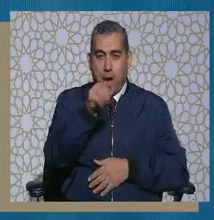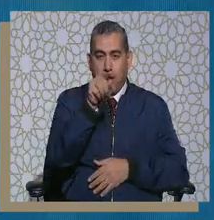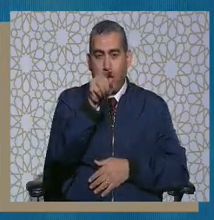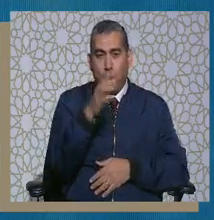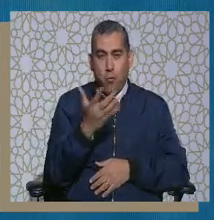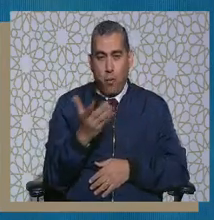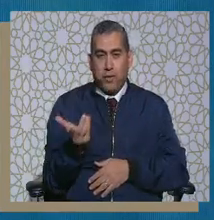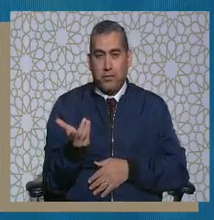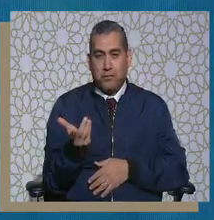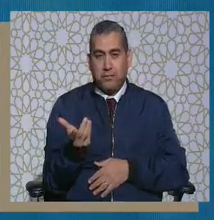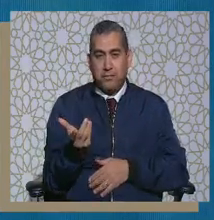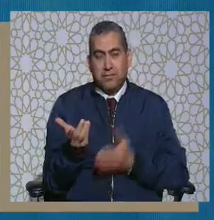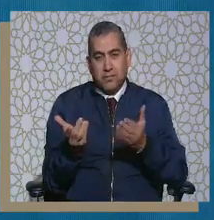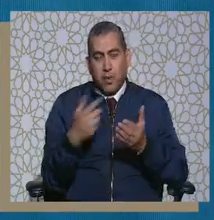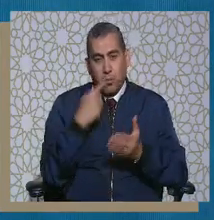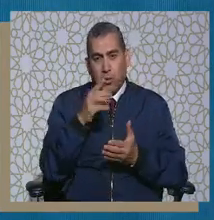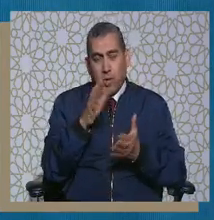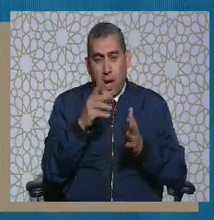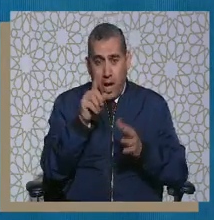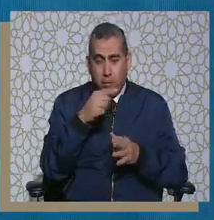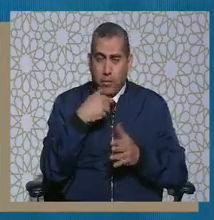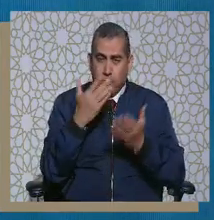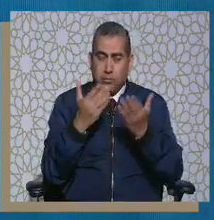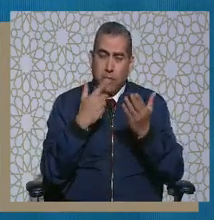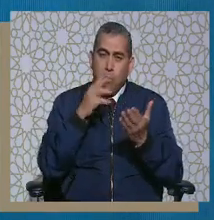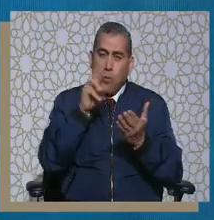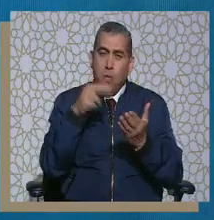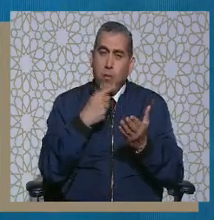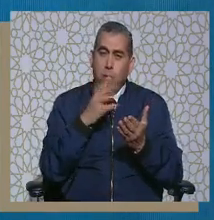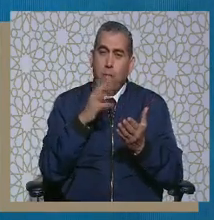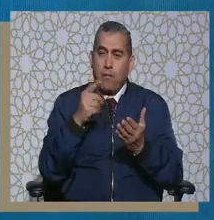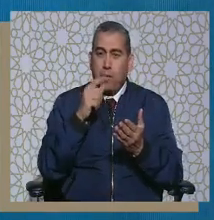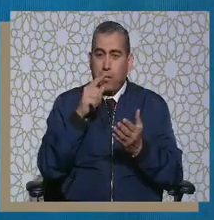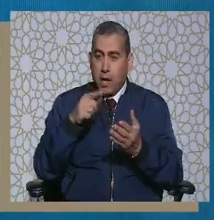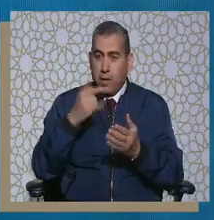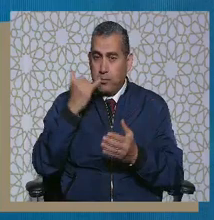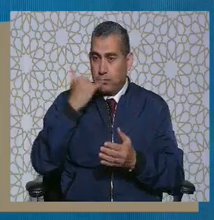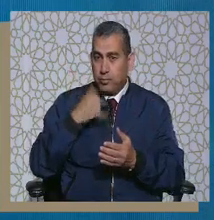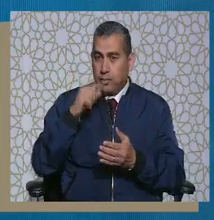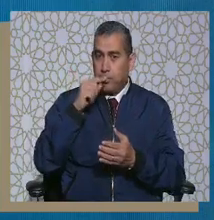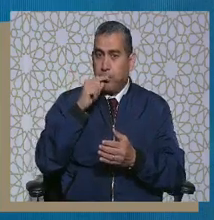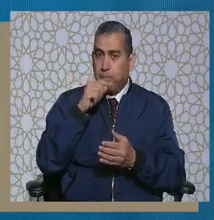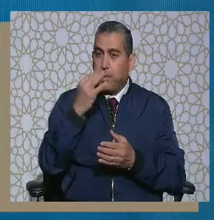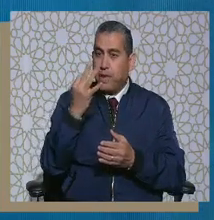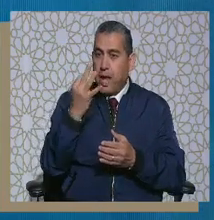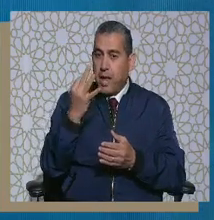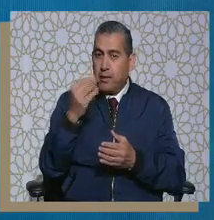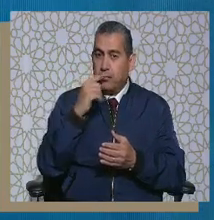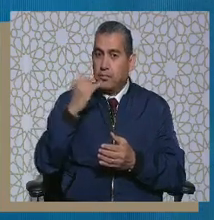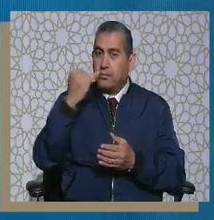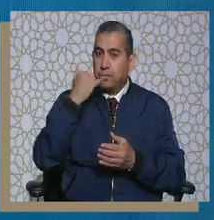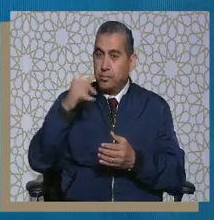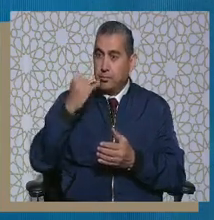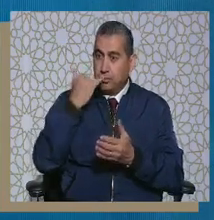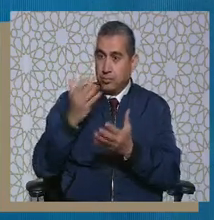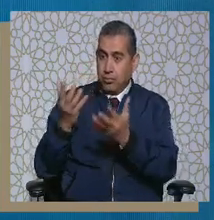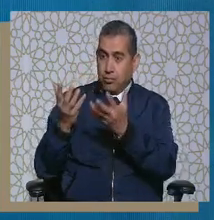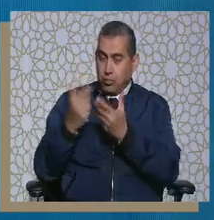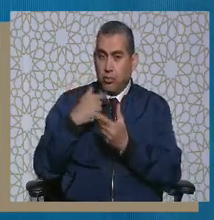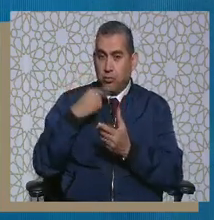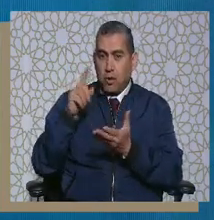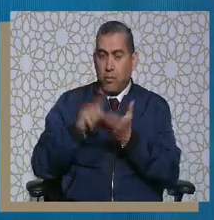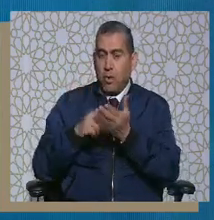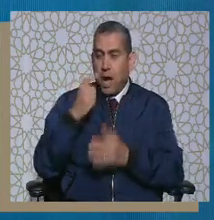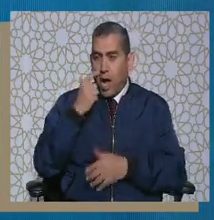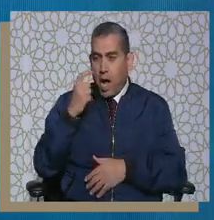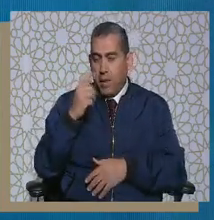ظلماه ما تستغربيش انا دلوقتي لو هم اللي بيكلموني يعني البنات يا بنات ل لو انتوا ه تكلموني هقول لكم اتقوا الله